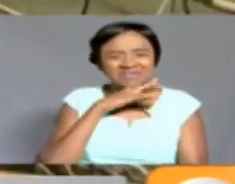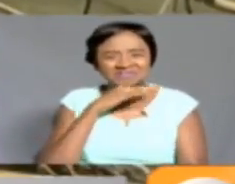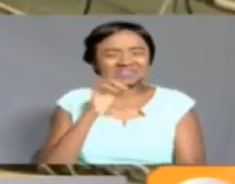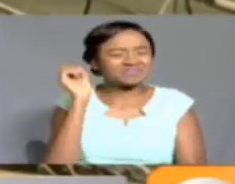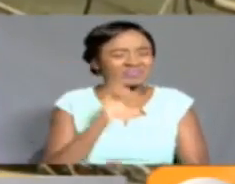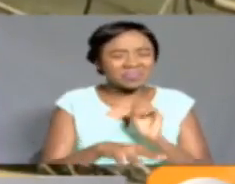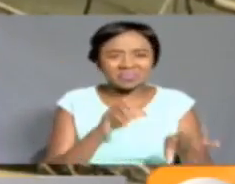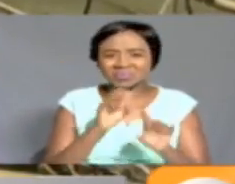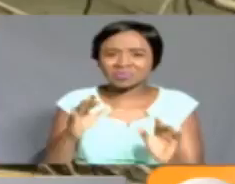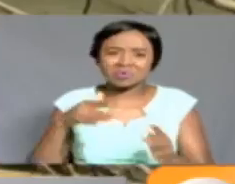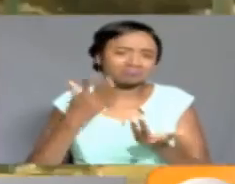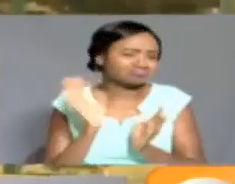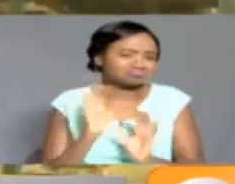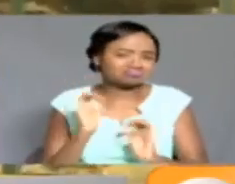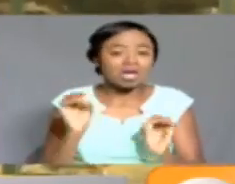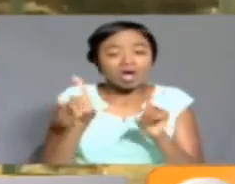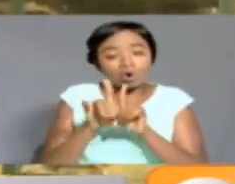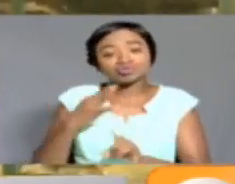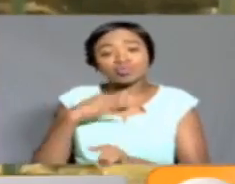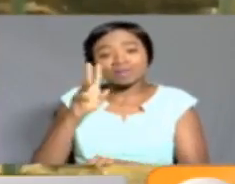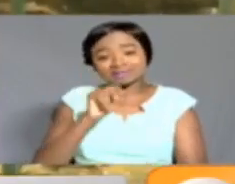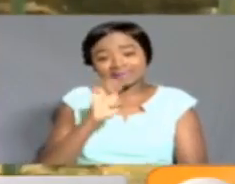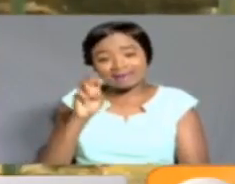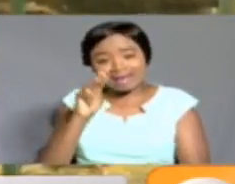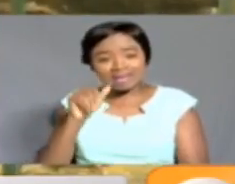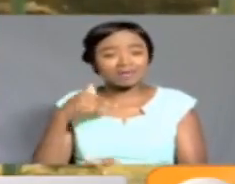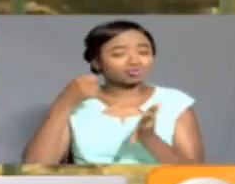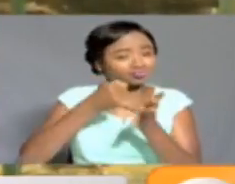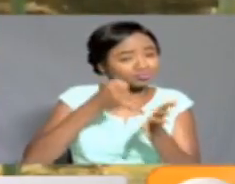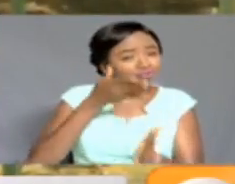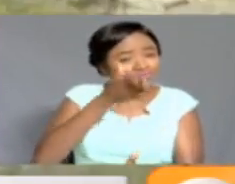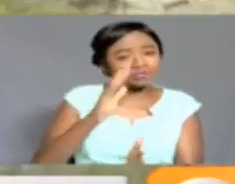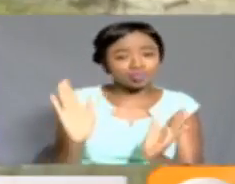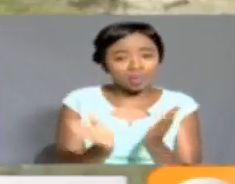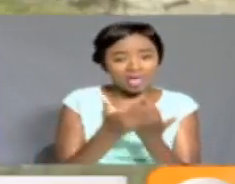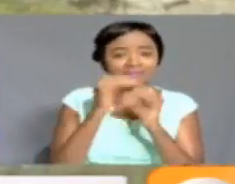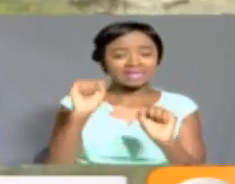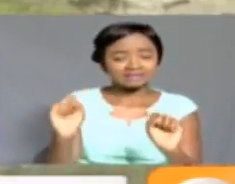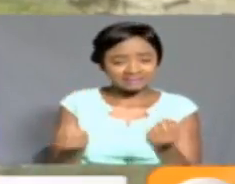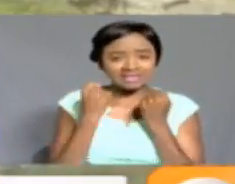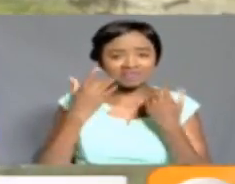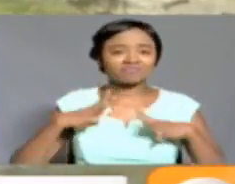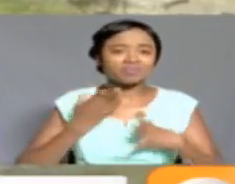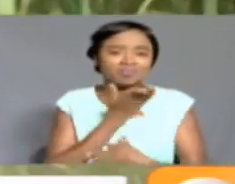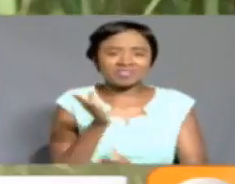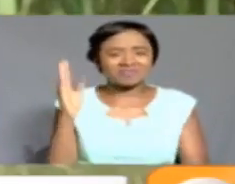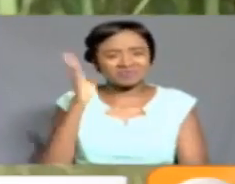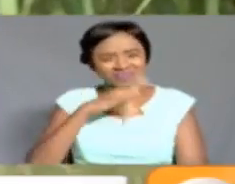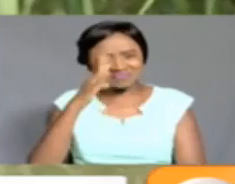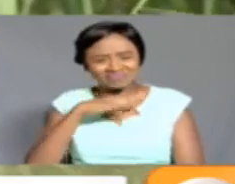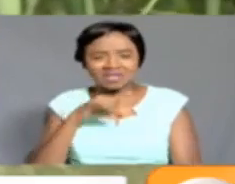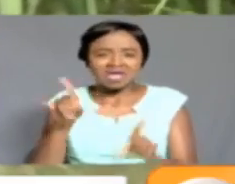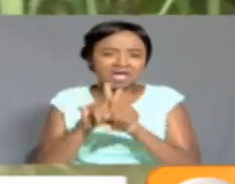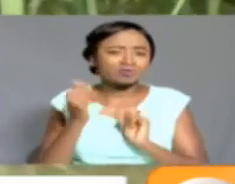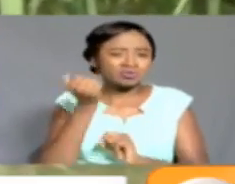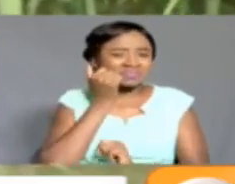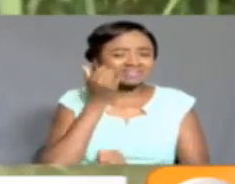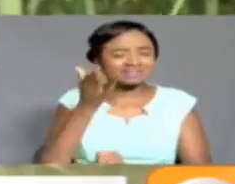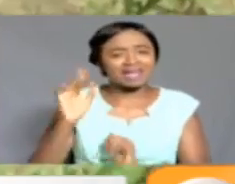halmashauri ya mazingira nchini NEMA kuingilia kati ili kuokoa wenyeji kutokana na uvundo na athari ya magonjwa